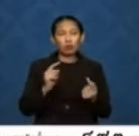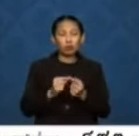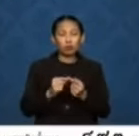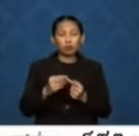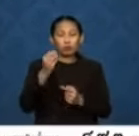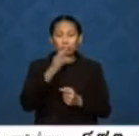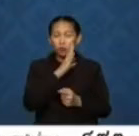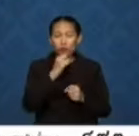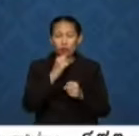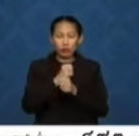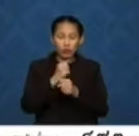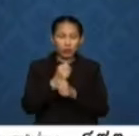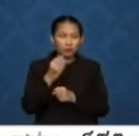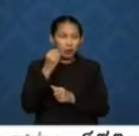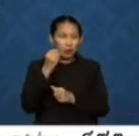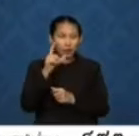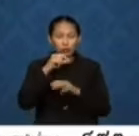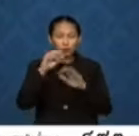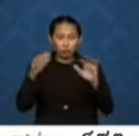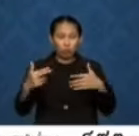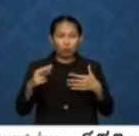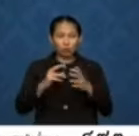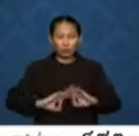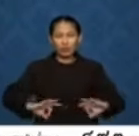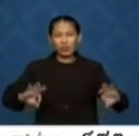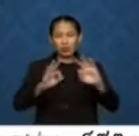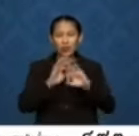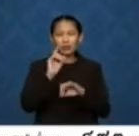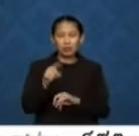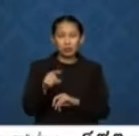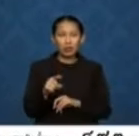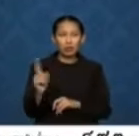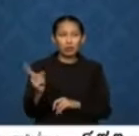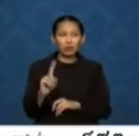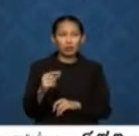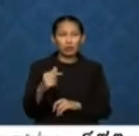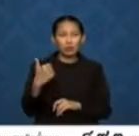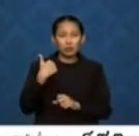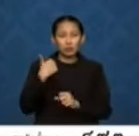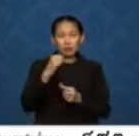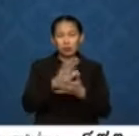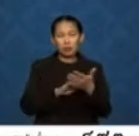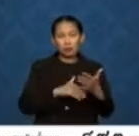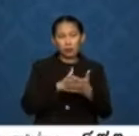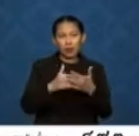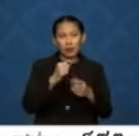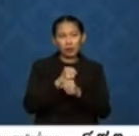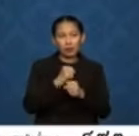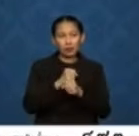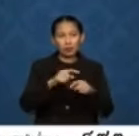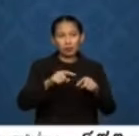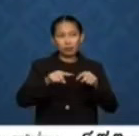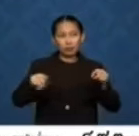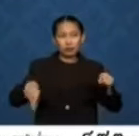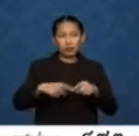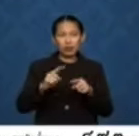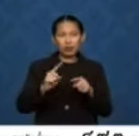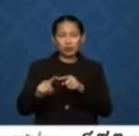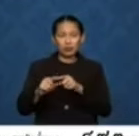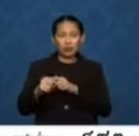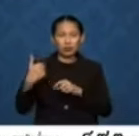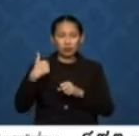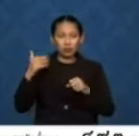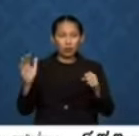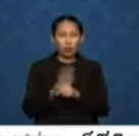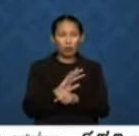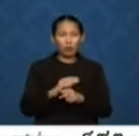การบ้านนกดิฉันจึงเห็นว่ามีความจำเป็นอย่างยิ่งค่ะท่านประธานที่จะต้องมีการวางแผนการใช้พื้นที่อย่างรอบคอบก